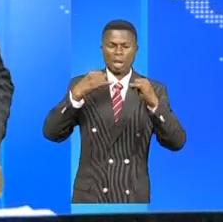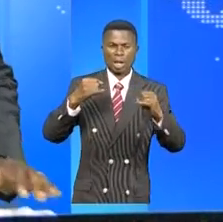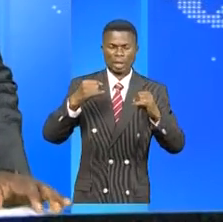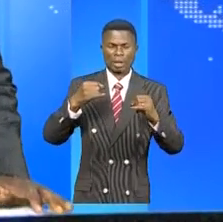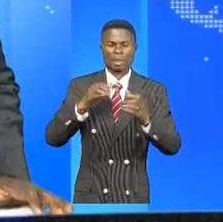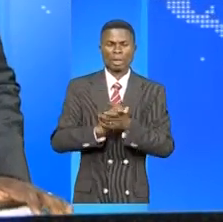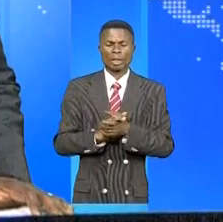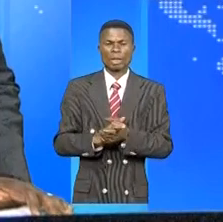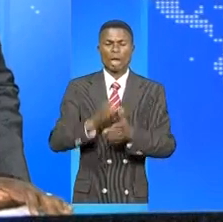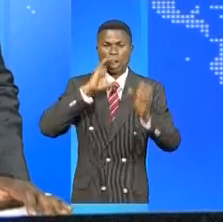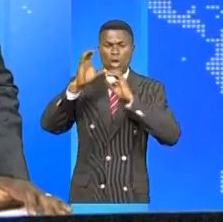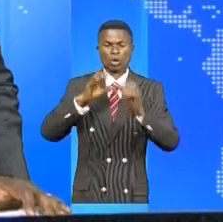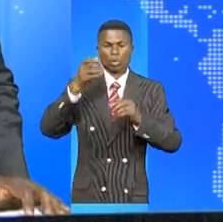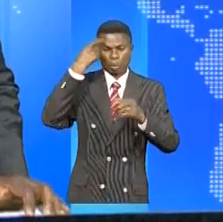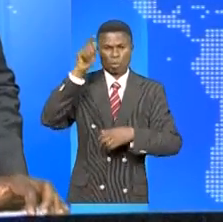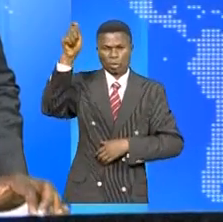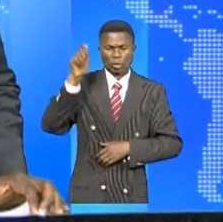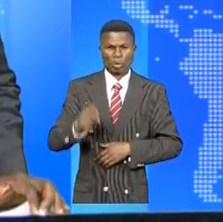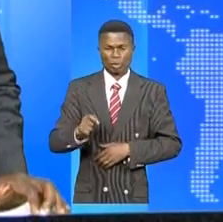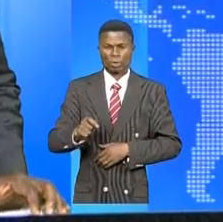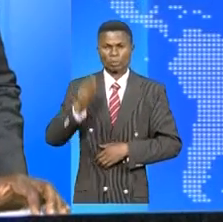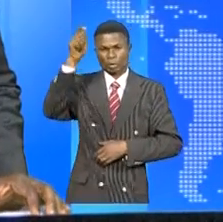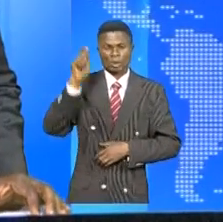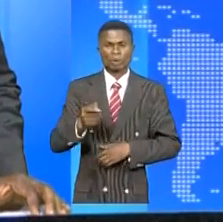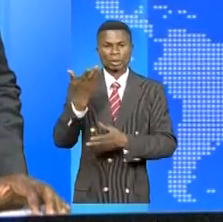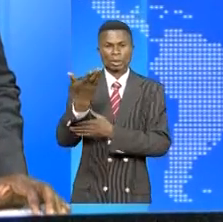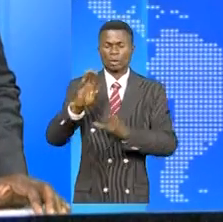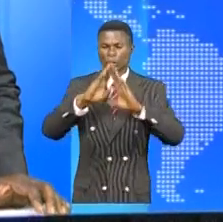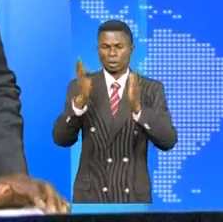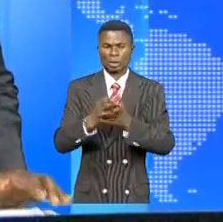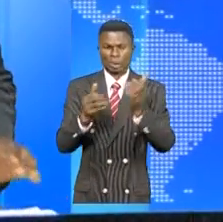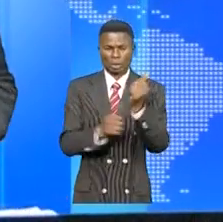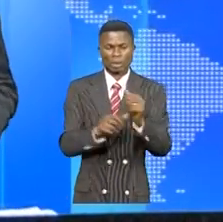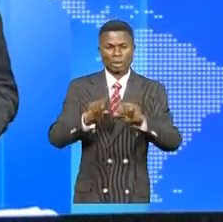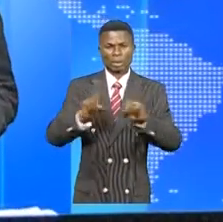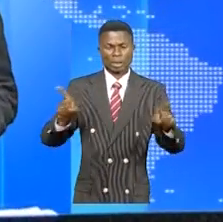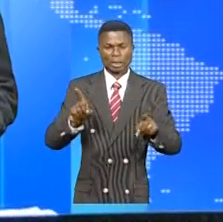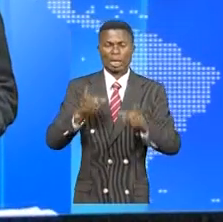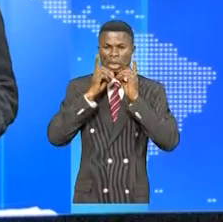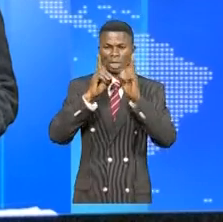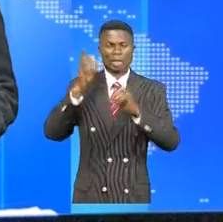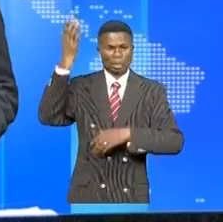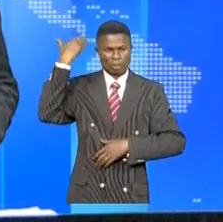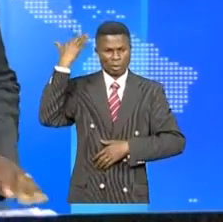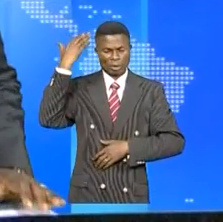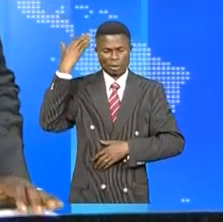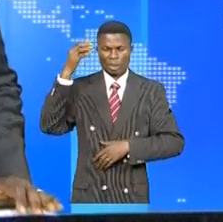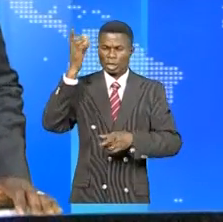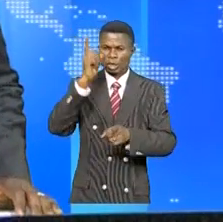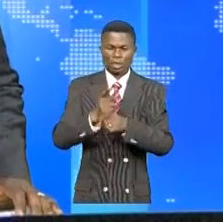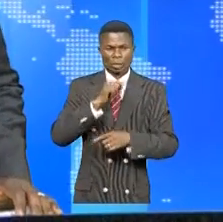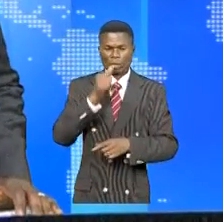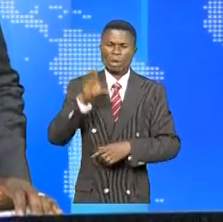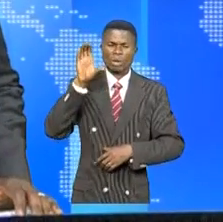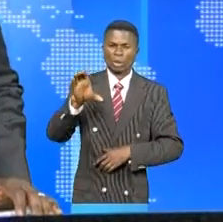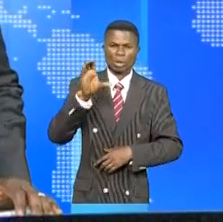libellé, communiqué des FARDC. Les FARDC portent à la connaissance de l'opinion que, contrairement aux déclarations à la fois incorrectes,